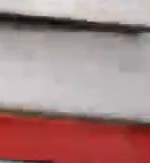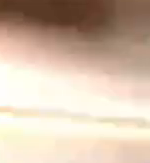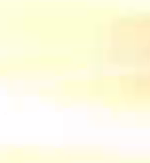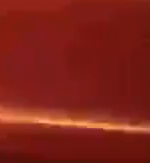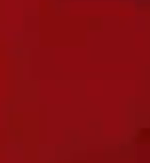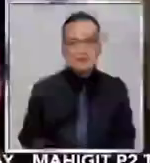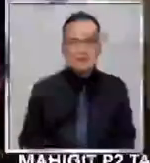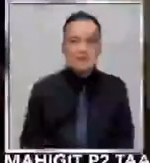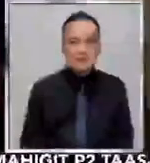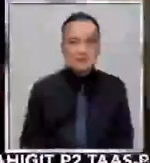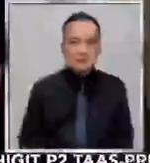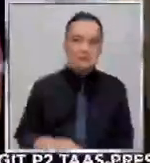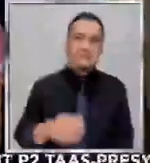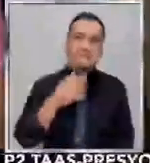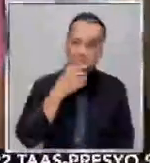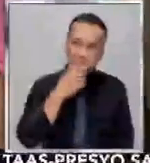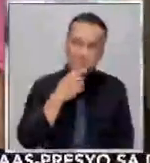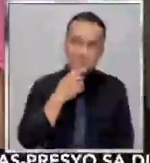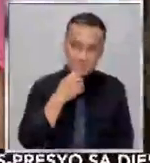JP.